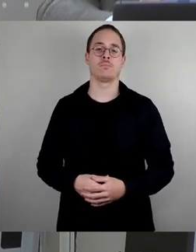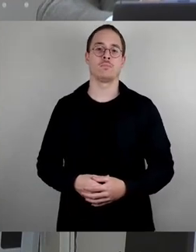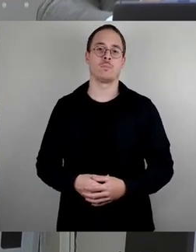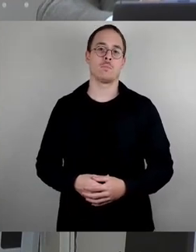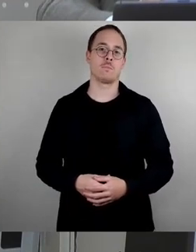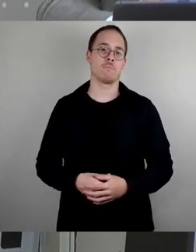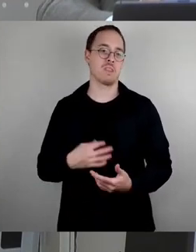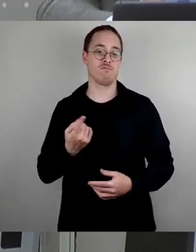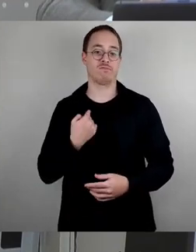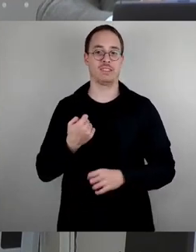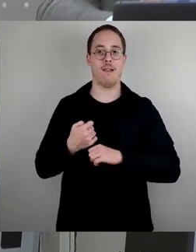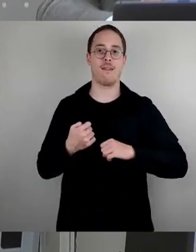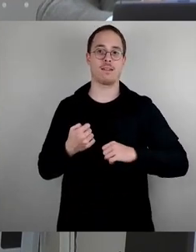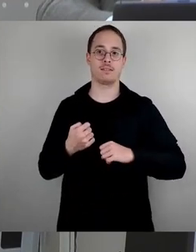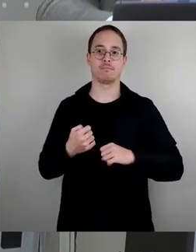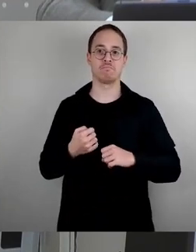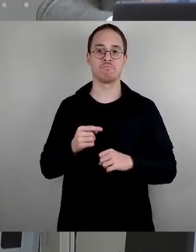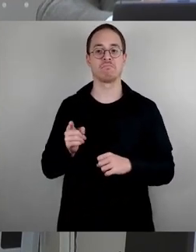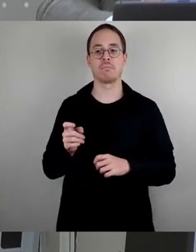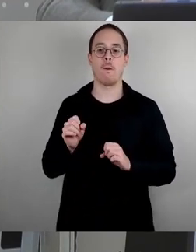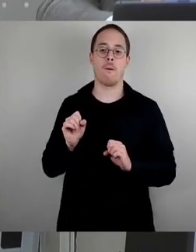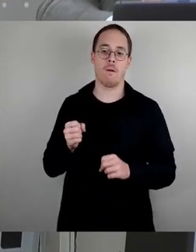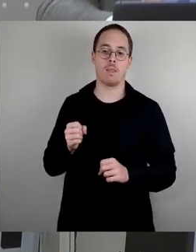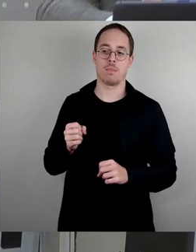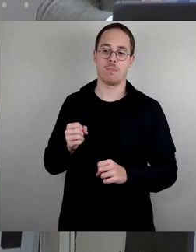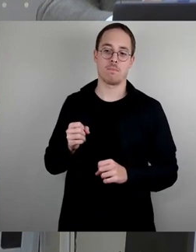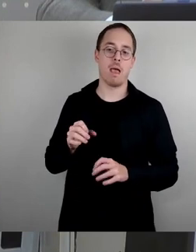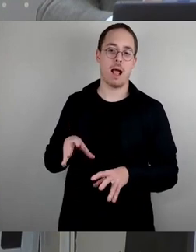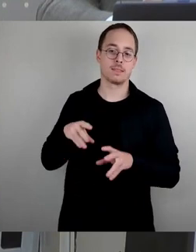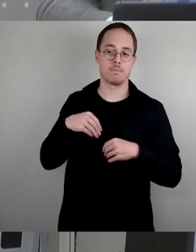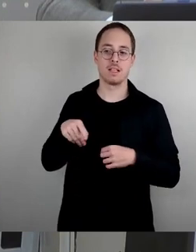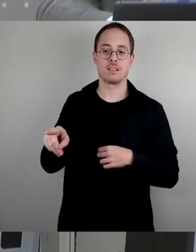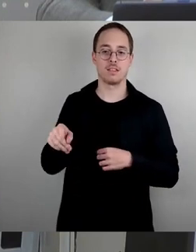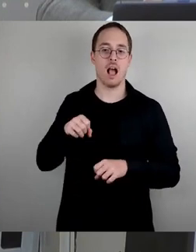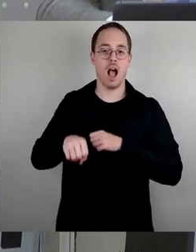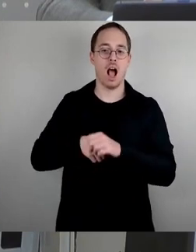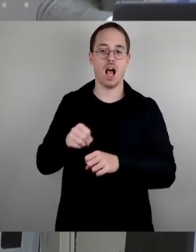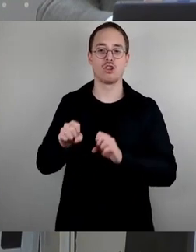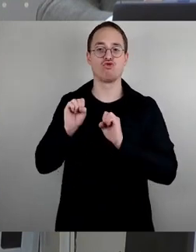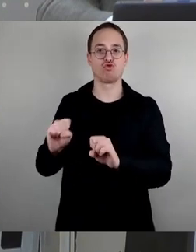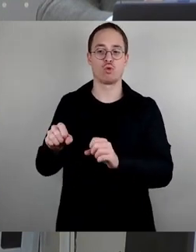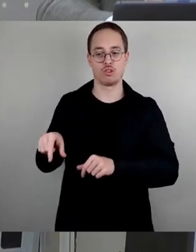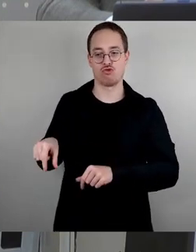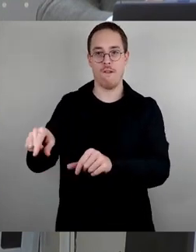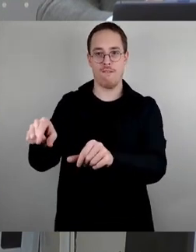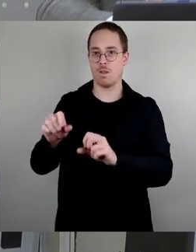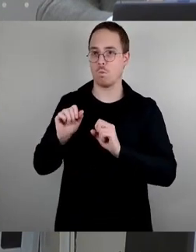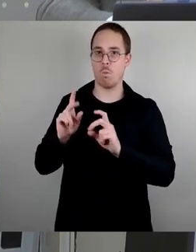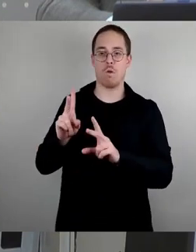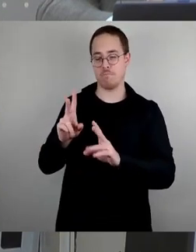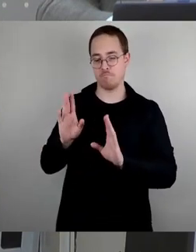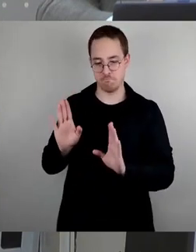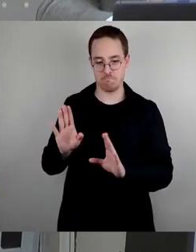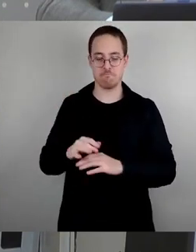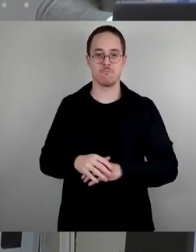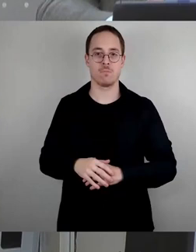mit diesen Radschutzstreifen anfreunden, weil wir eigentlich sehen, wenn es alles so kommt, wie es auch gerade